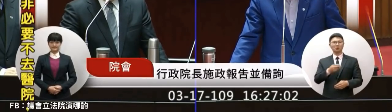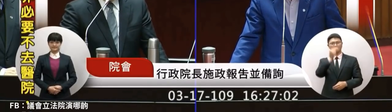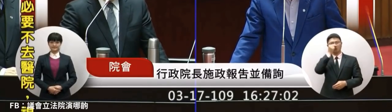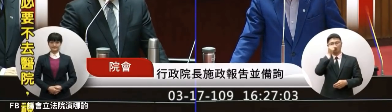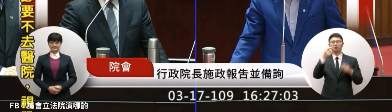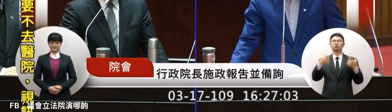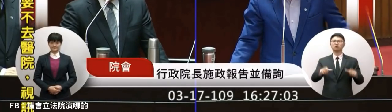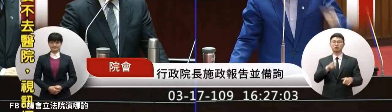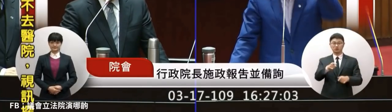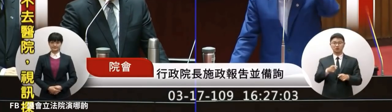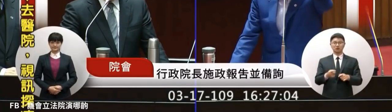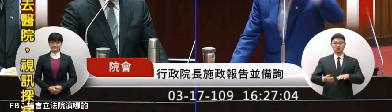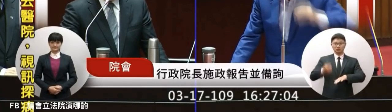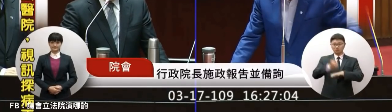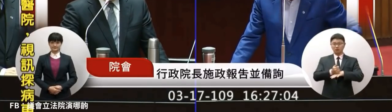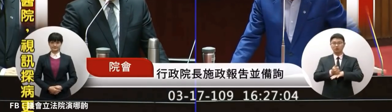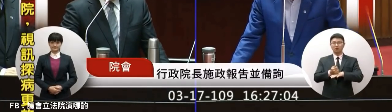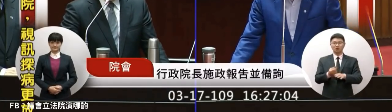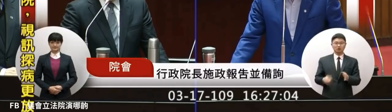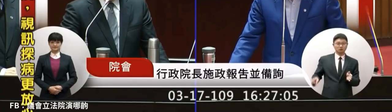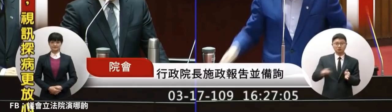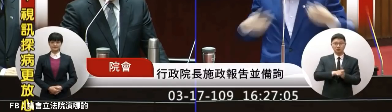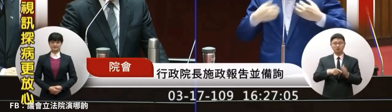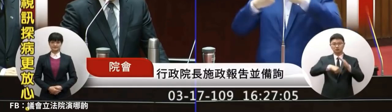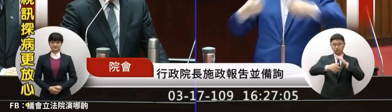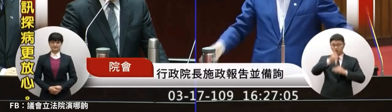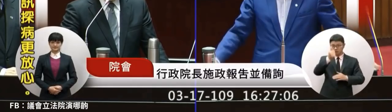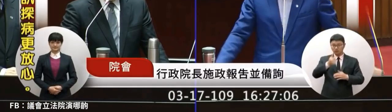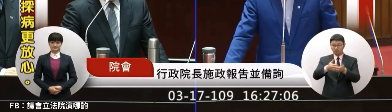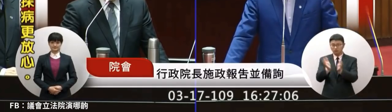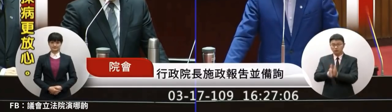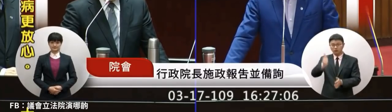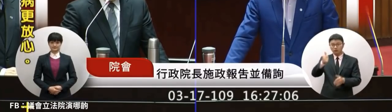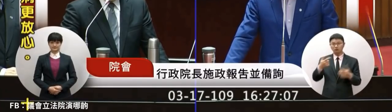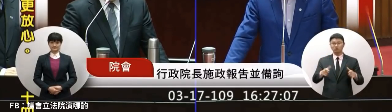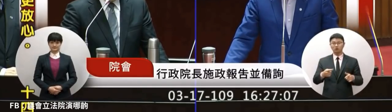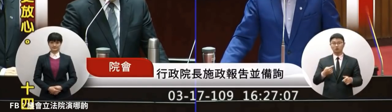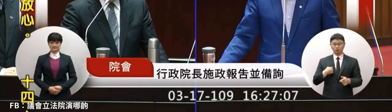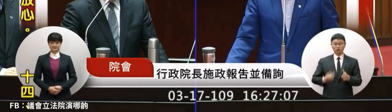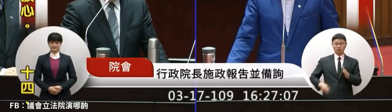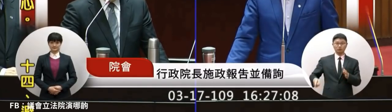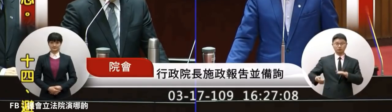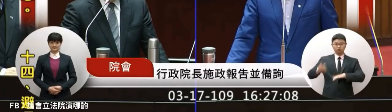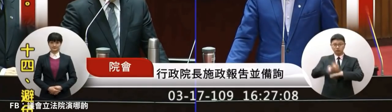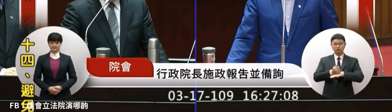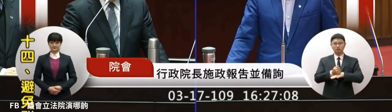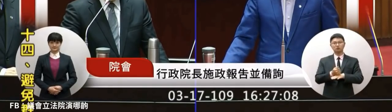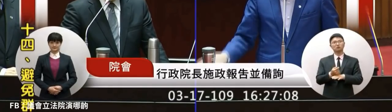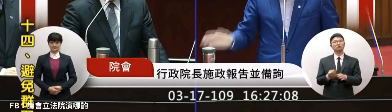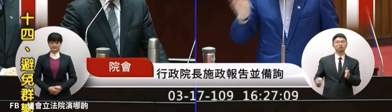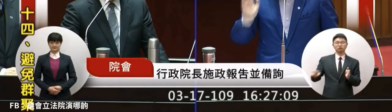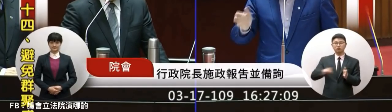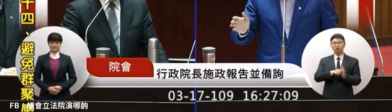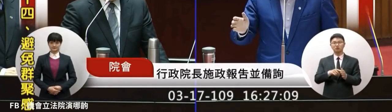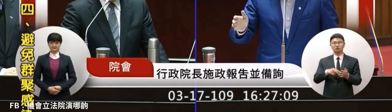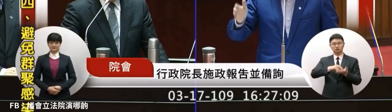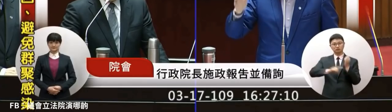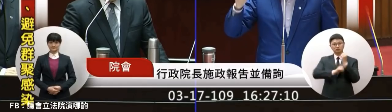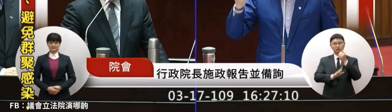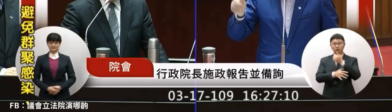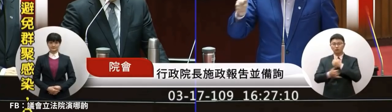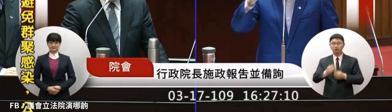能当一辈子的院长，你可能当一辈子的部长吗？我们可能当一辈子的立法委员吗？不可能吧。政